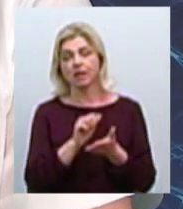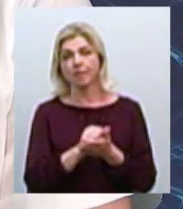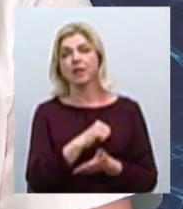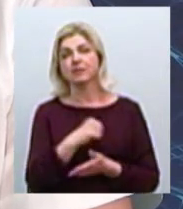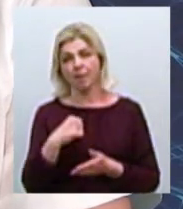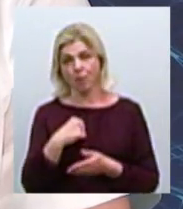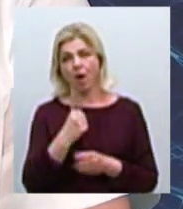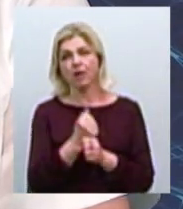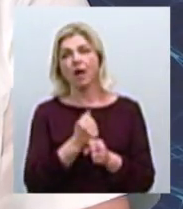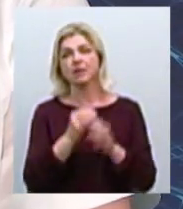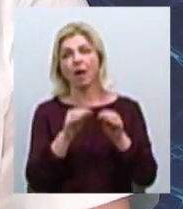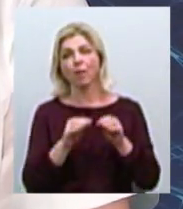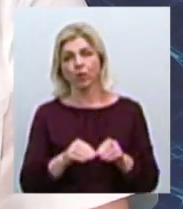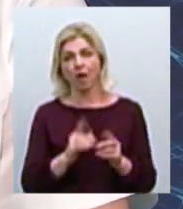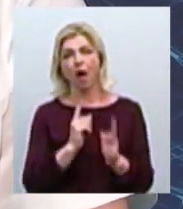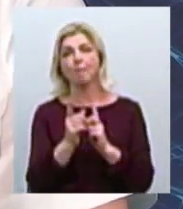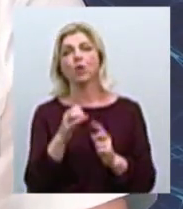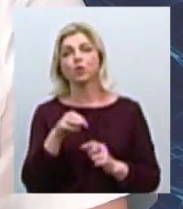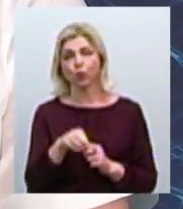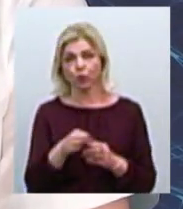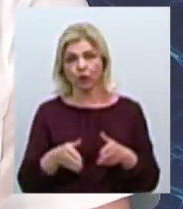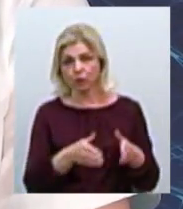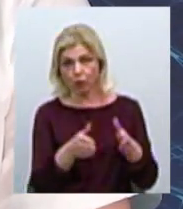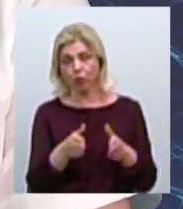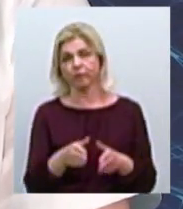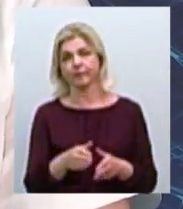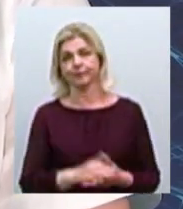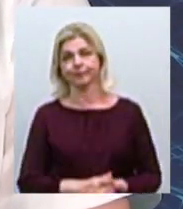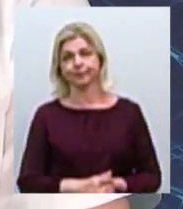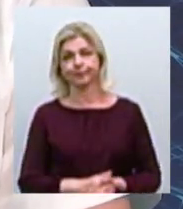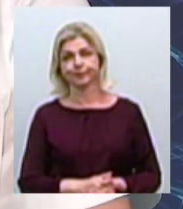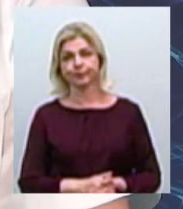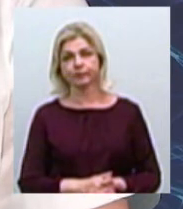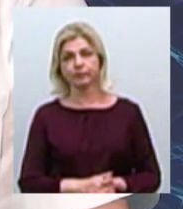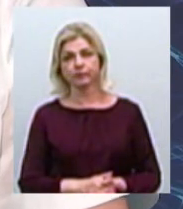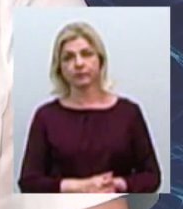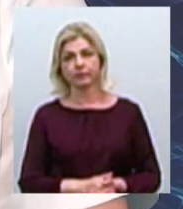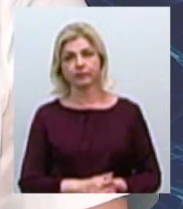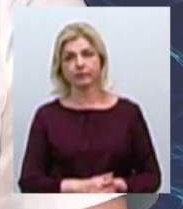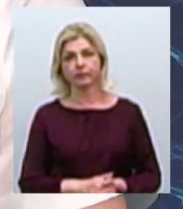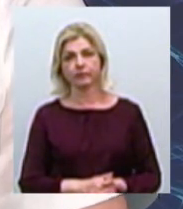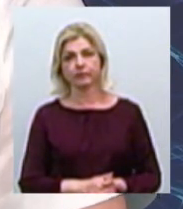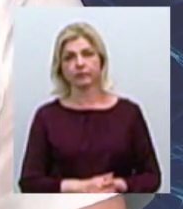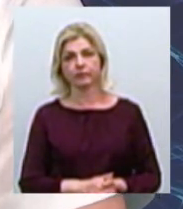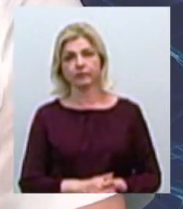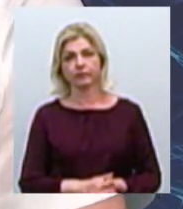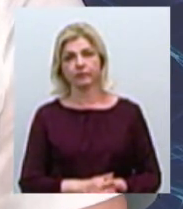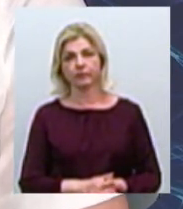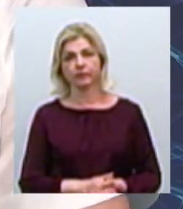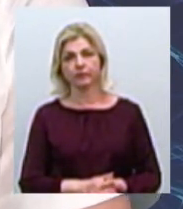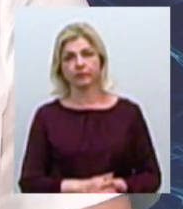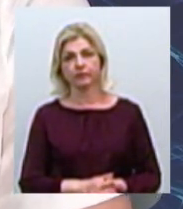Ми це робимо власними силами, точно так же, як і будь-яке транспортне підприємство. Угу. Тобто не запрошували нікого більше? Ні.